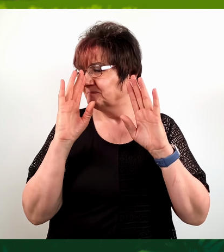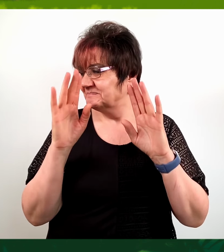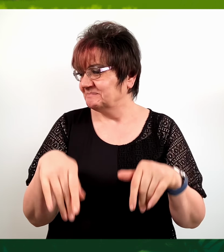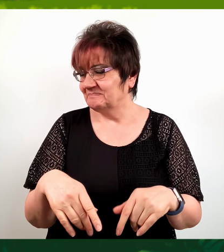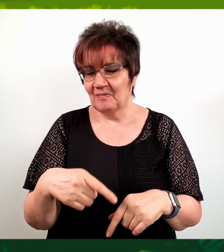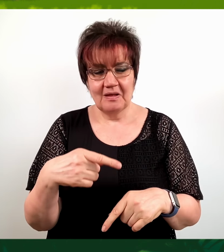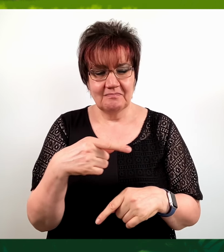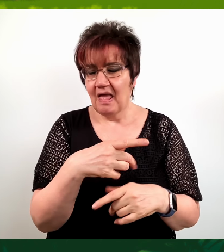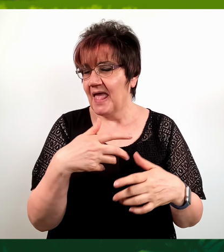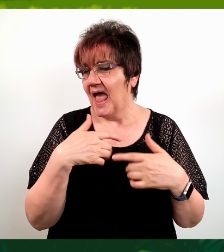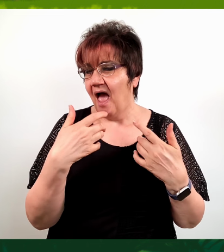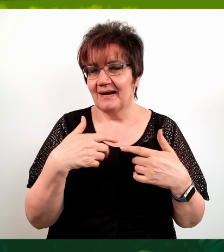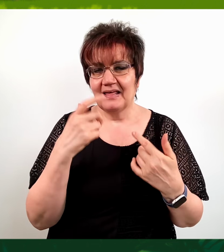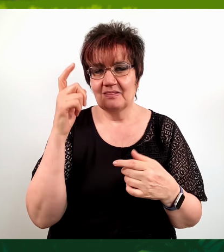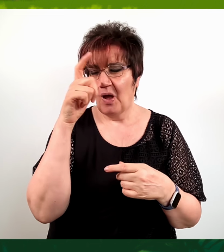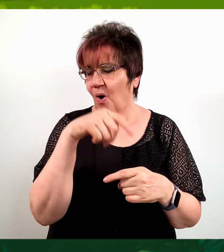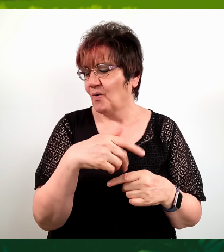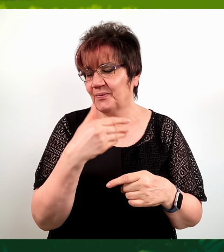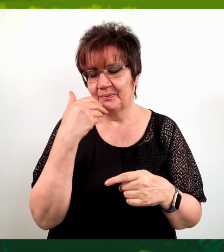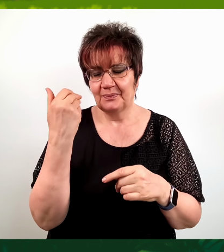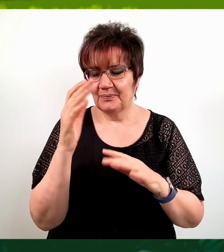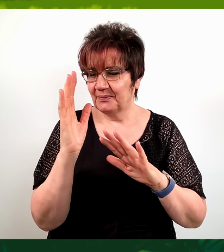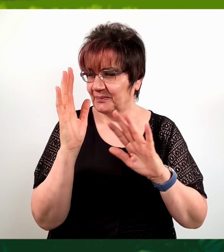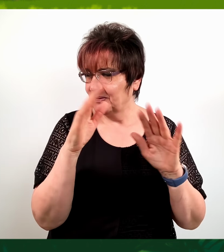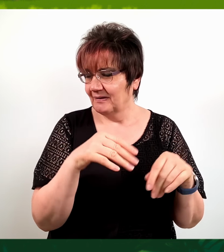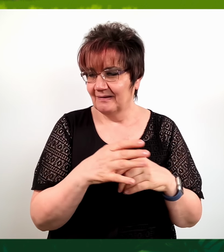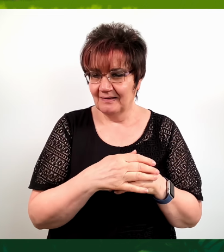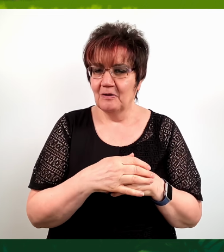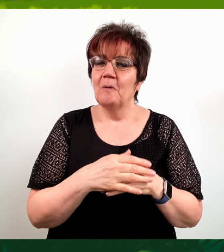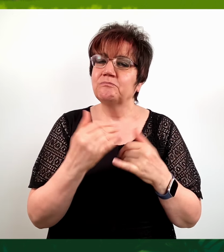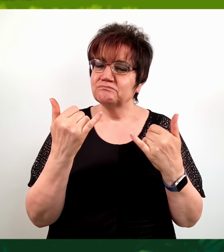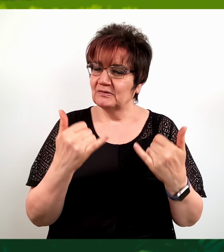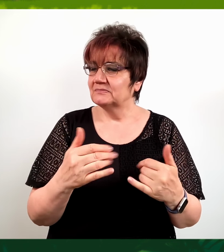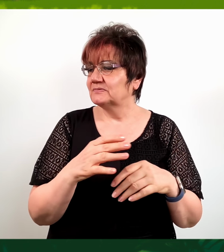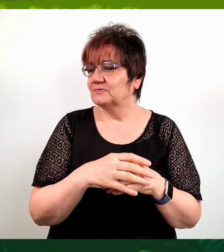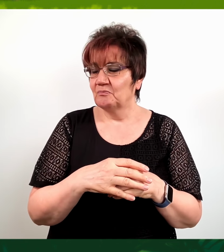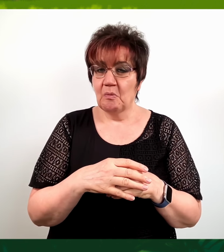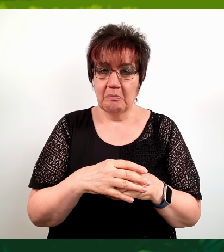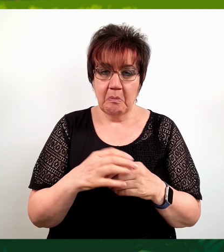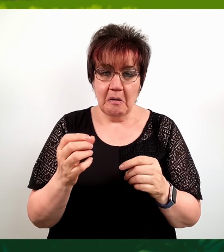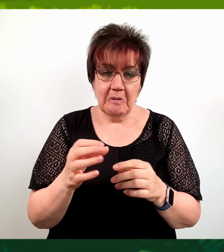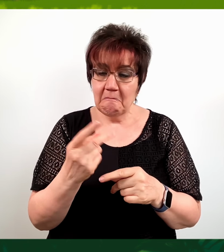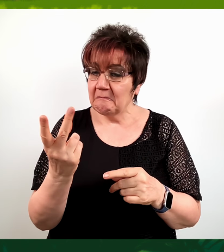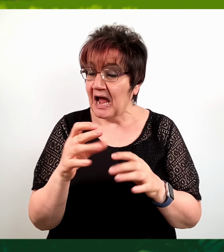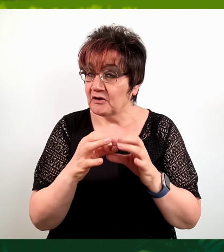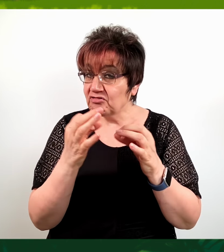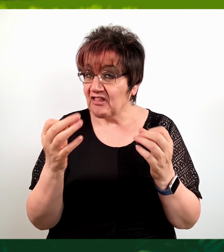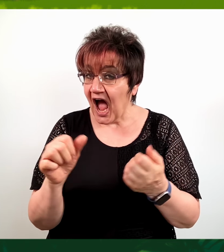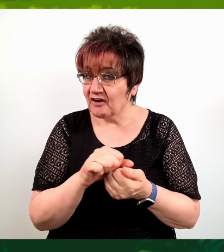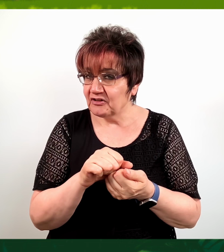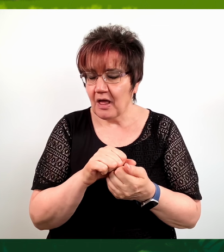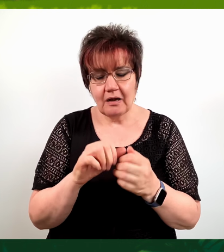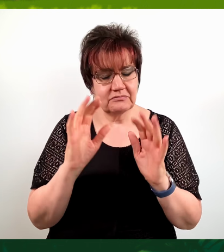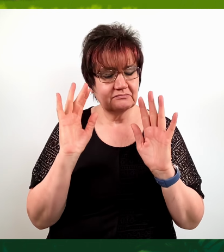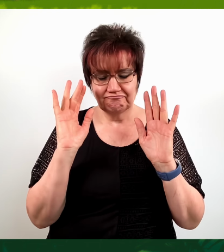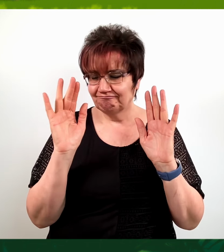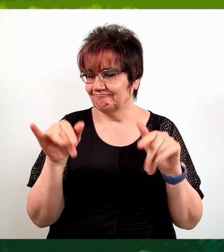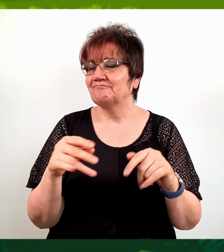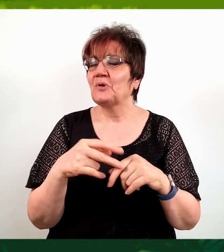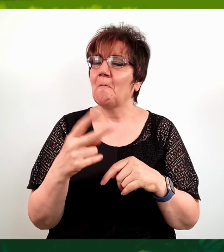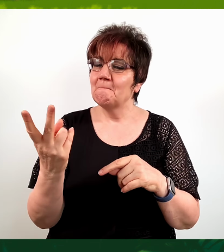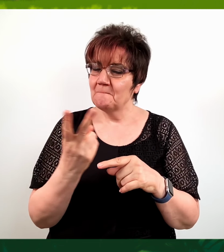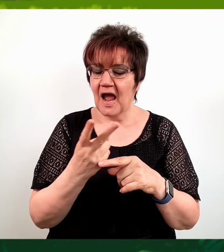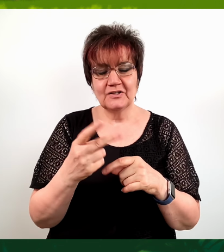sich nicht über diesen Zwerg ärgern und durch ihn auch nicht den Tag verderben lassen wollten. Und so sammelten sie in aller